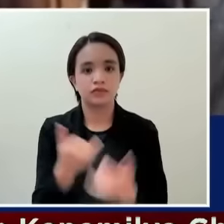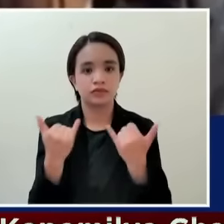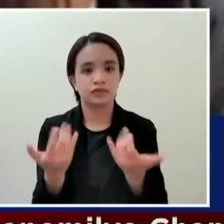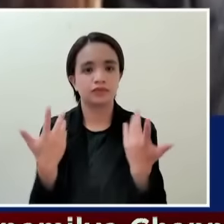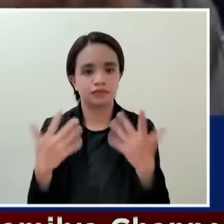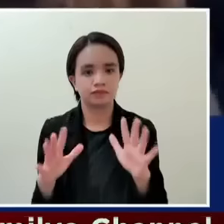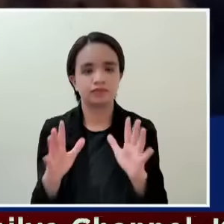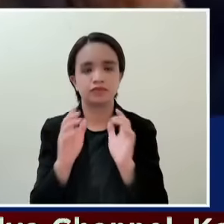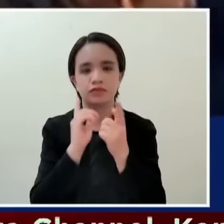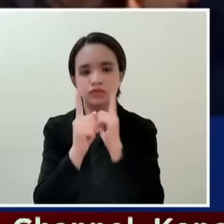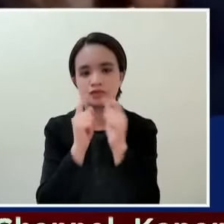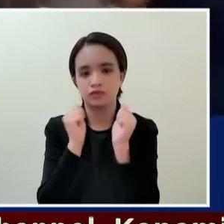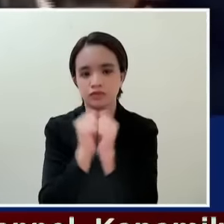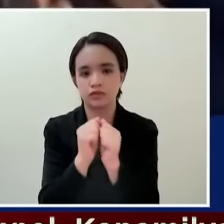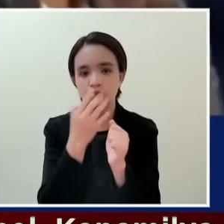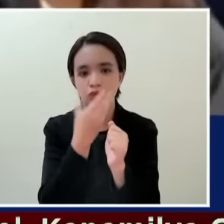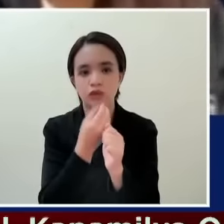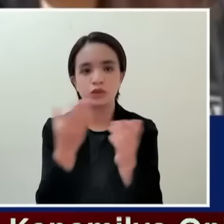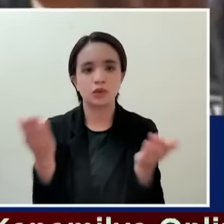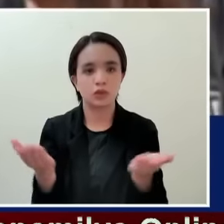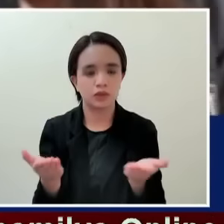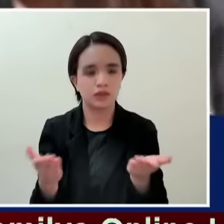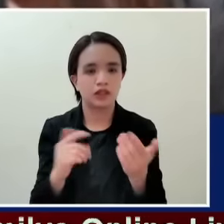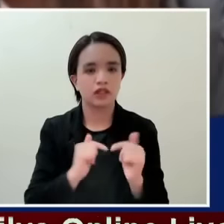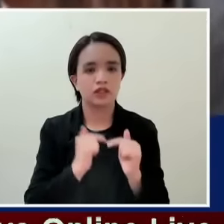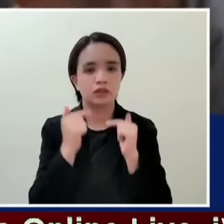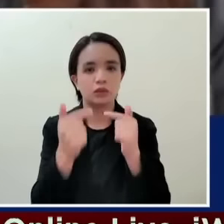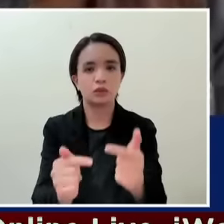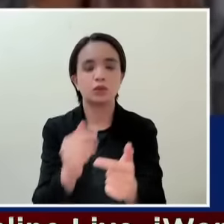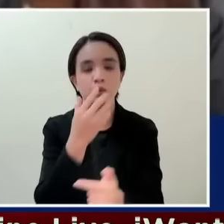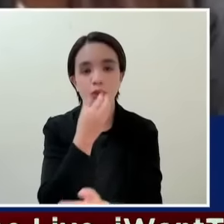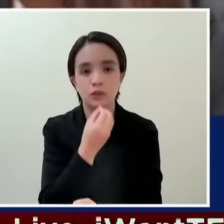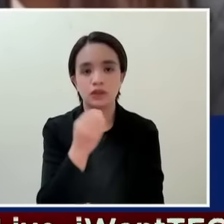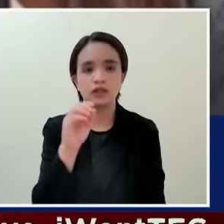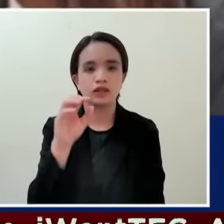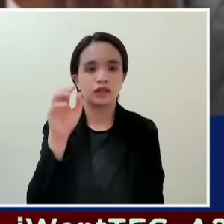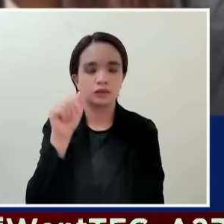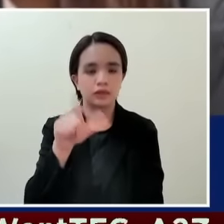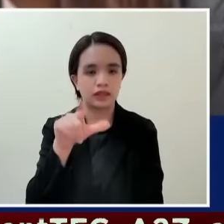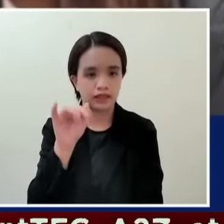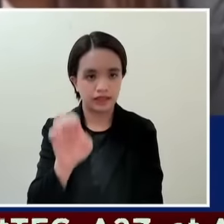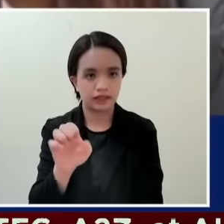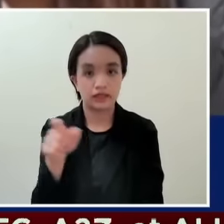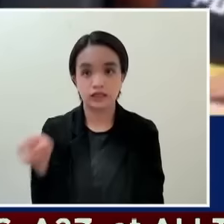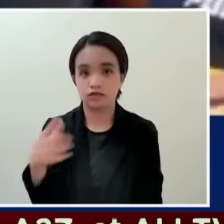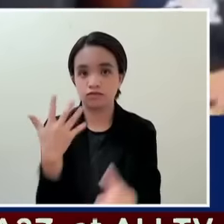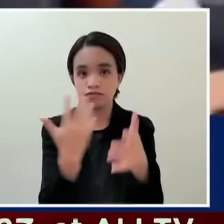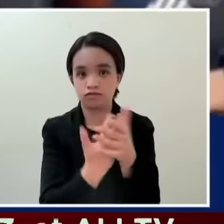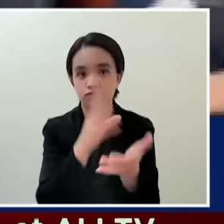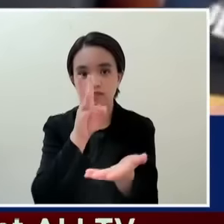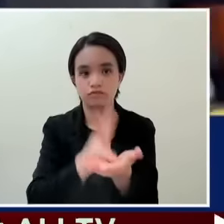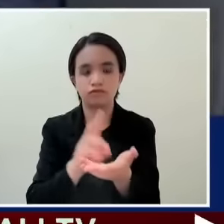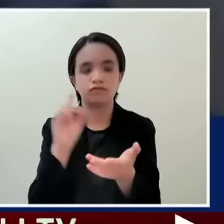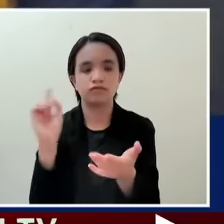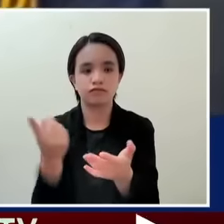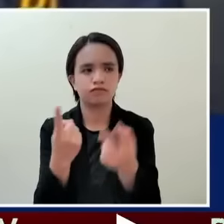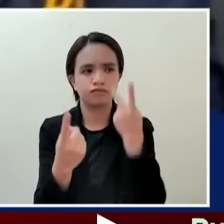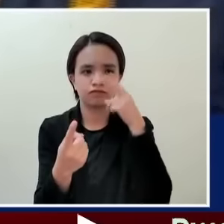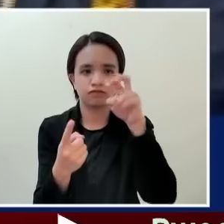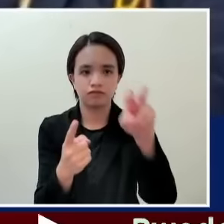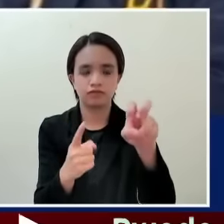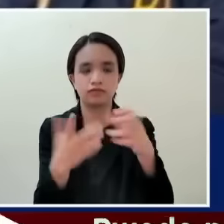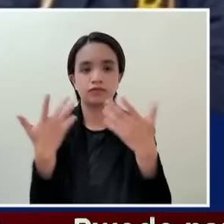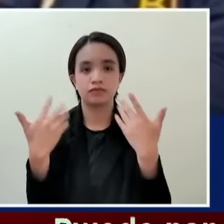sa kanilang counterpart sa proseso ng turnover kay ex-Mayor Alice Go. Sa detention facility, unang nasilayan ng media si Go matapos